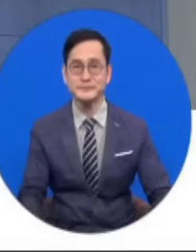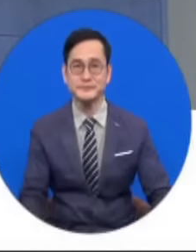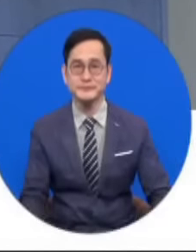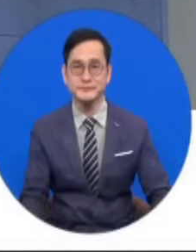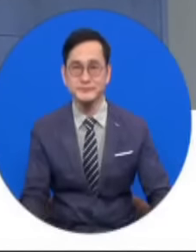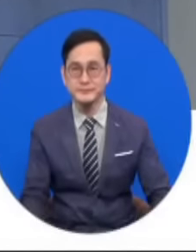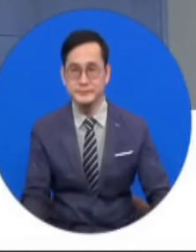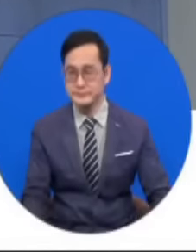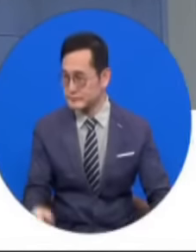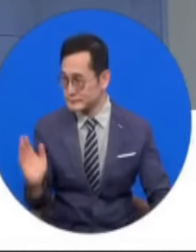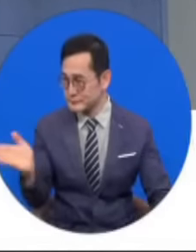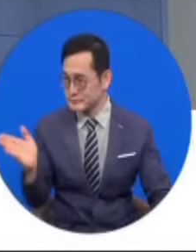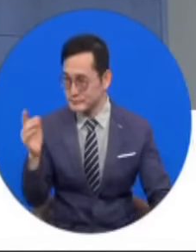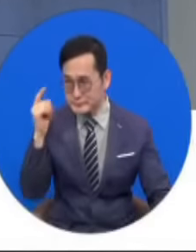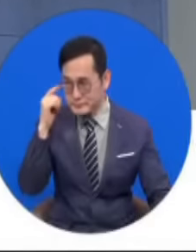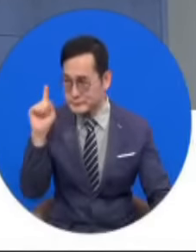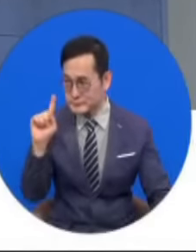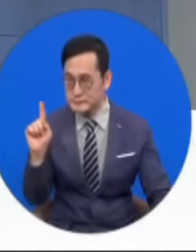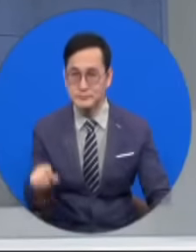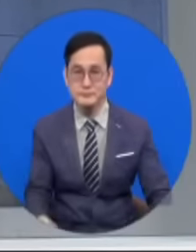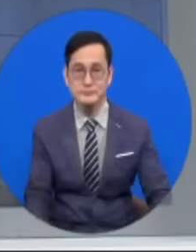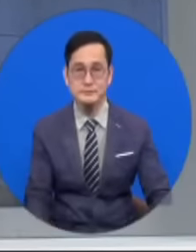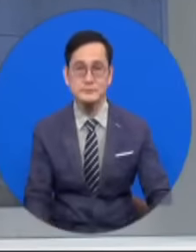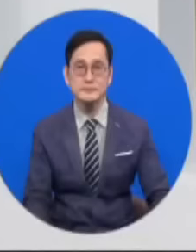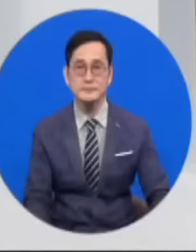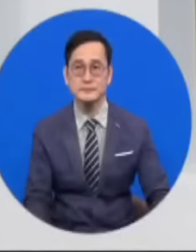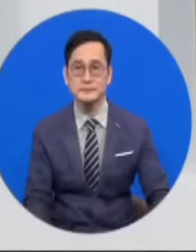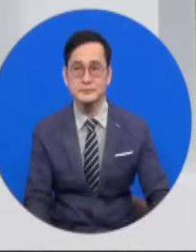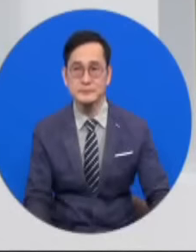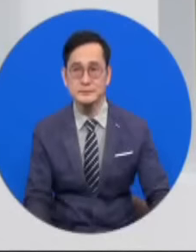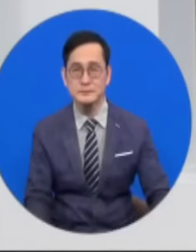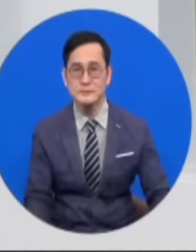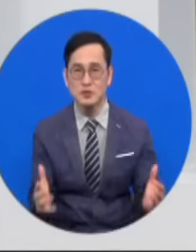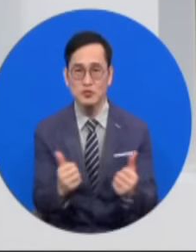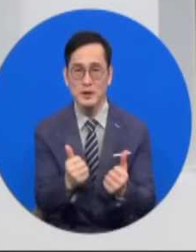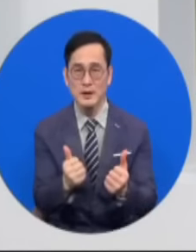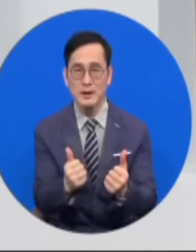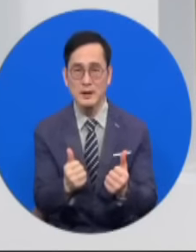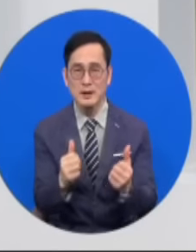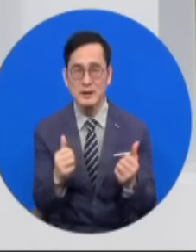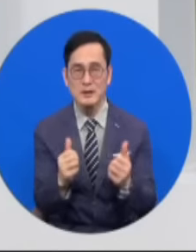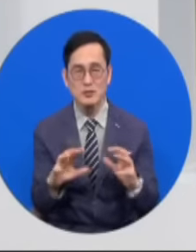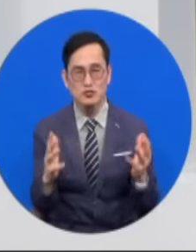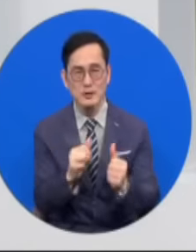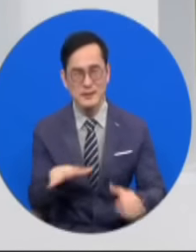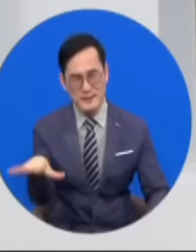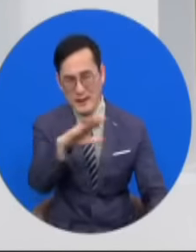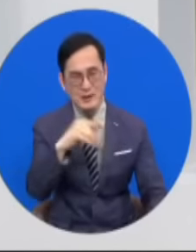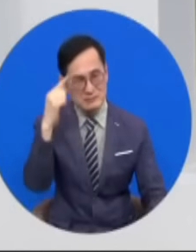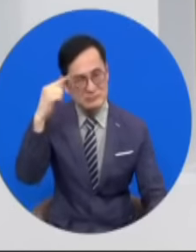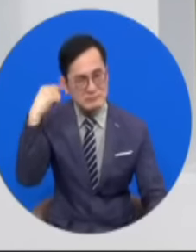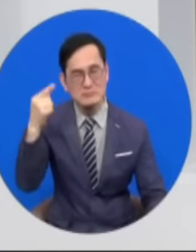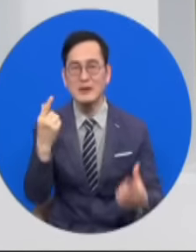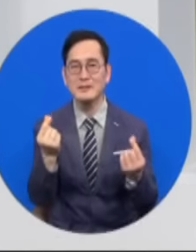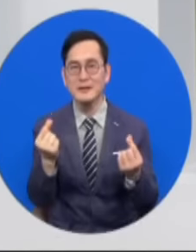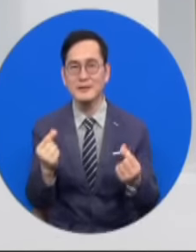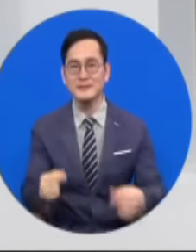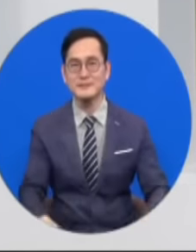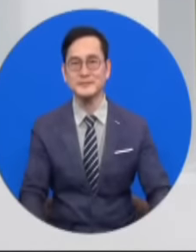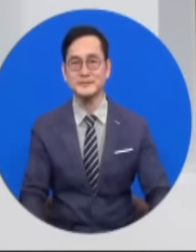나와 계신데 먼저 안영한 의원님 어떻게 보십니까 뭐 국회의원들 전부가 정신이 나간 것 같습니다네 두